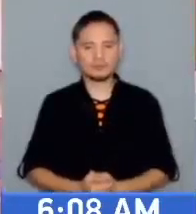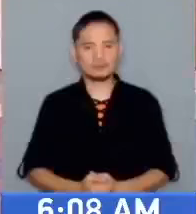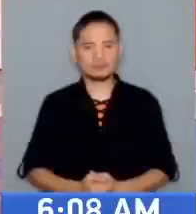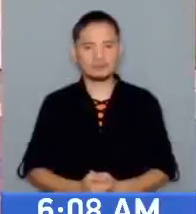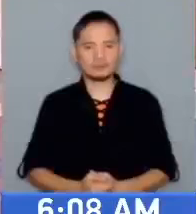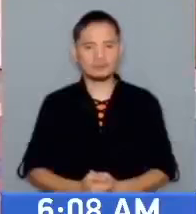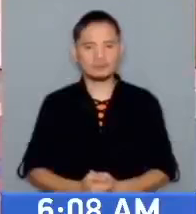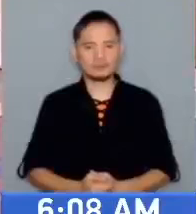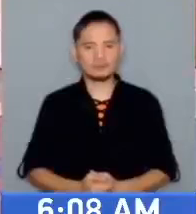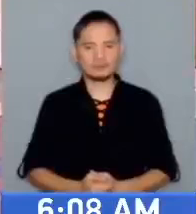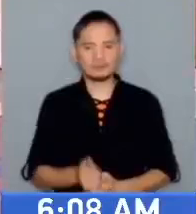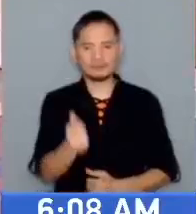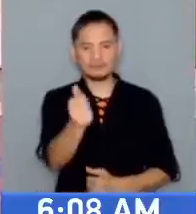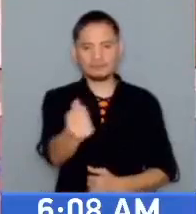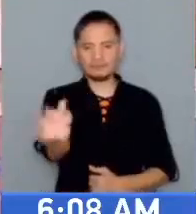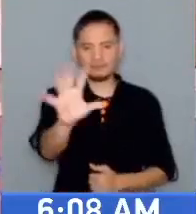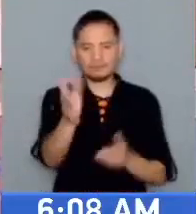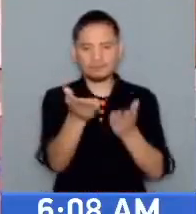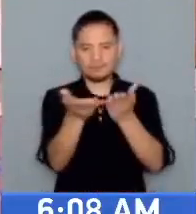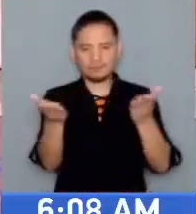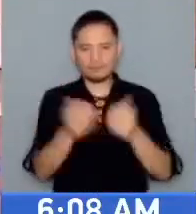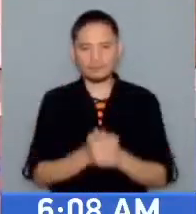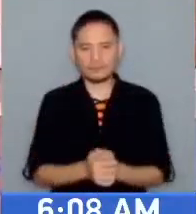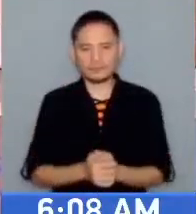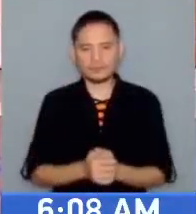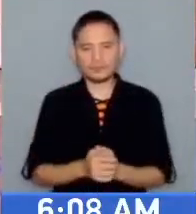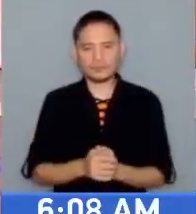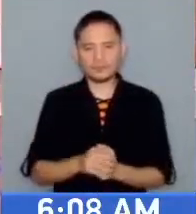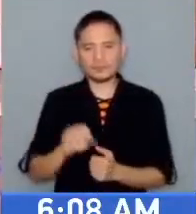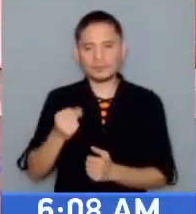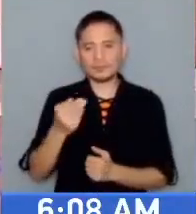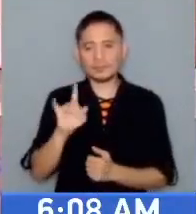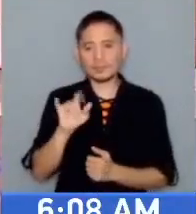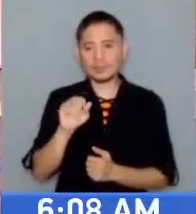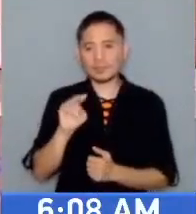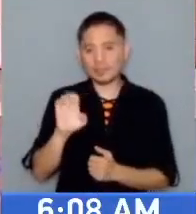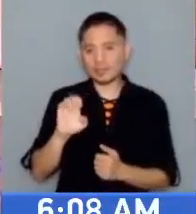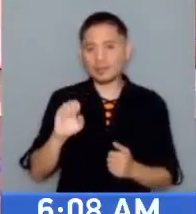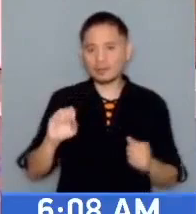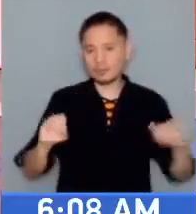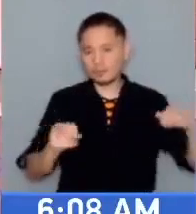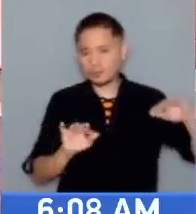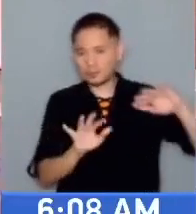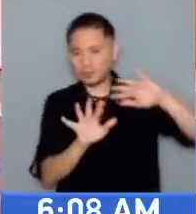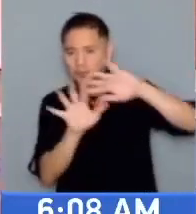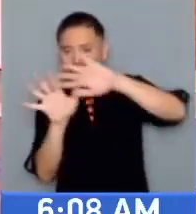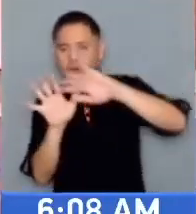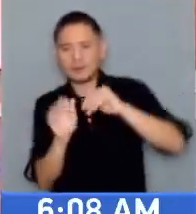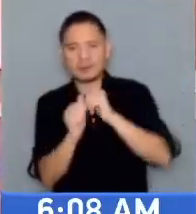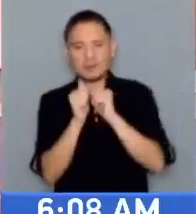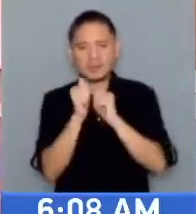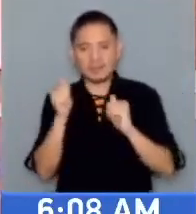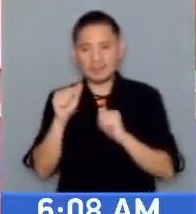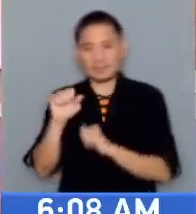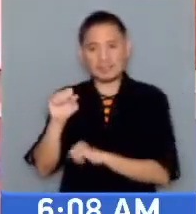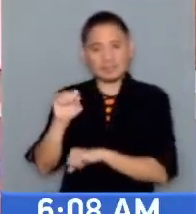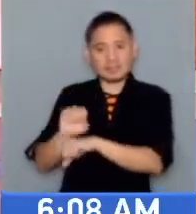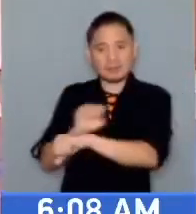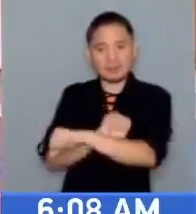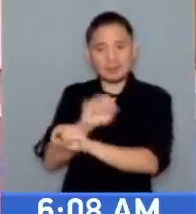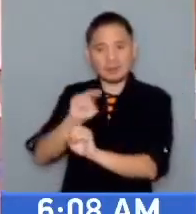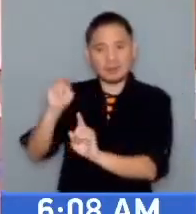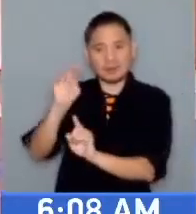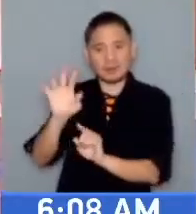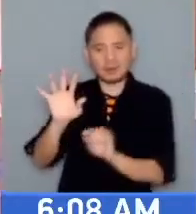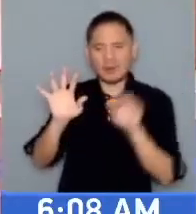Magandang umaga mga kapuso. Dahil sa shear line, nakatanggap ng sobra-sobrang ulan ang Northern Samar sa mga nakalipas na araw. Base sa datos